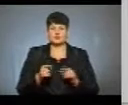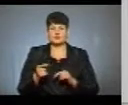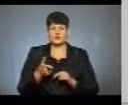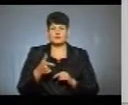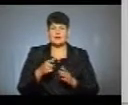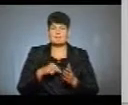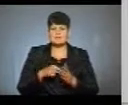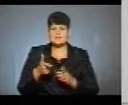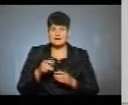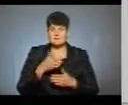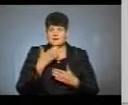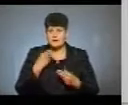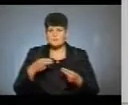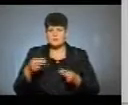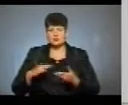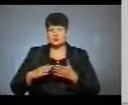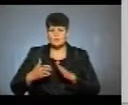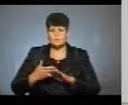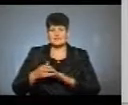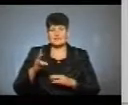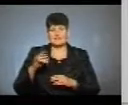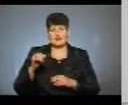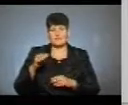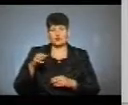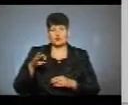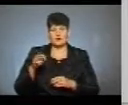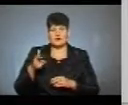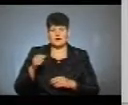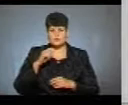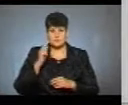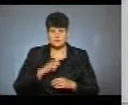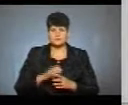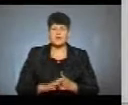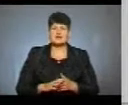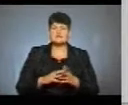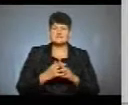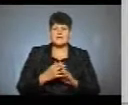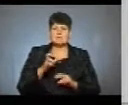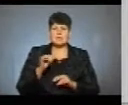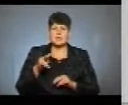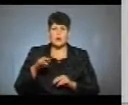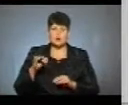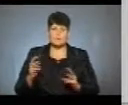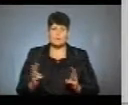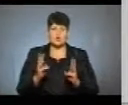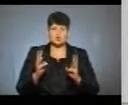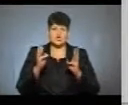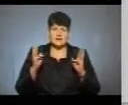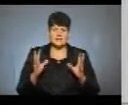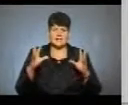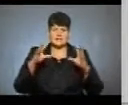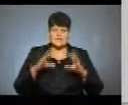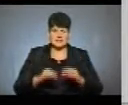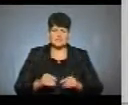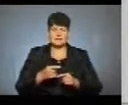не мав підписаної угоди з «Нафтогазом України». У селі Білокриниця Кременецького району пожежники загасили пів